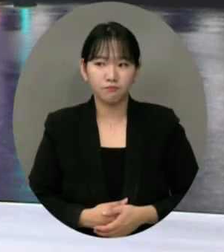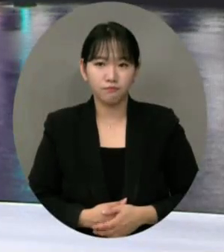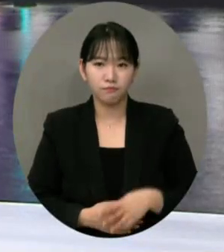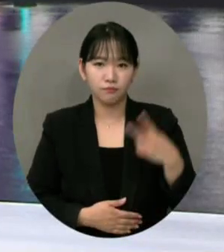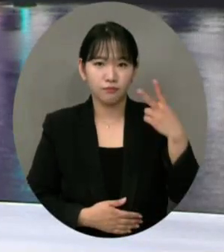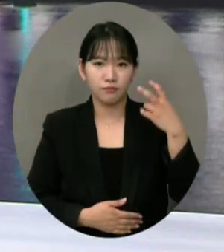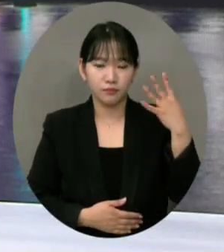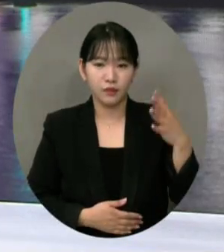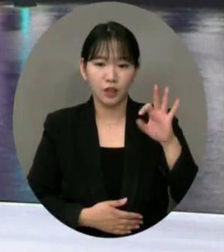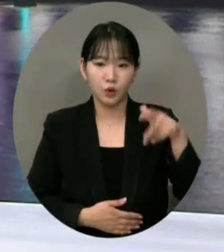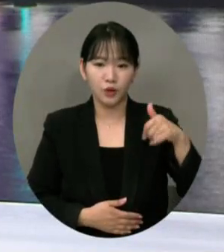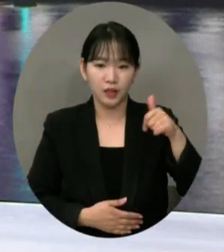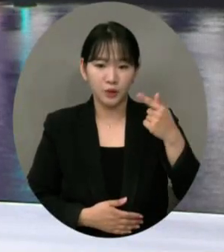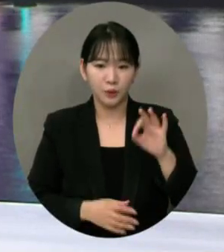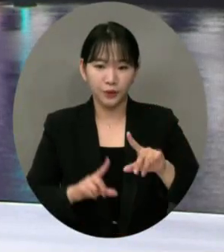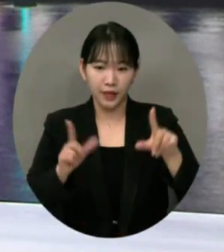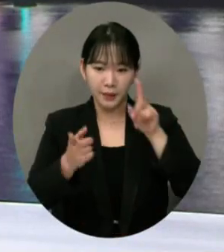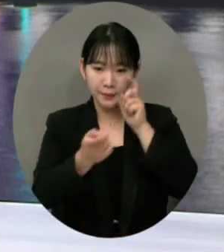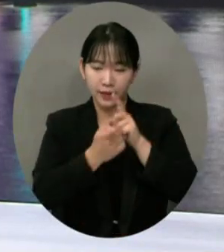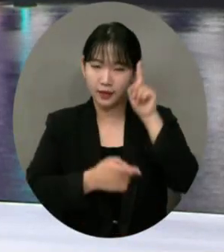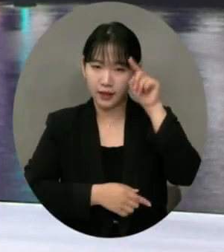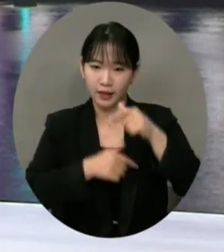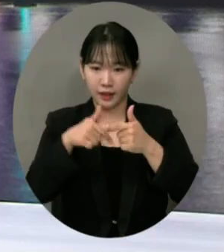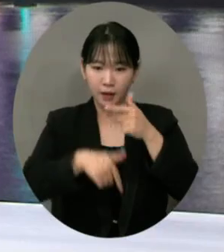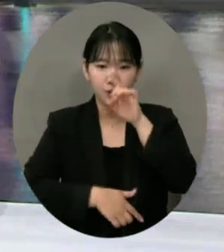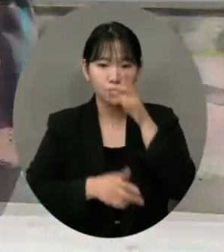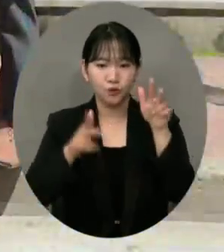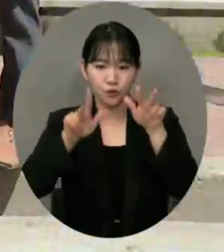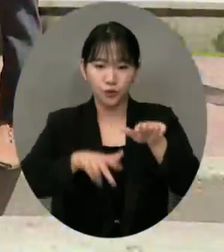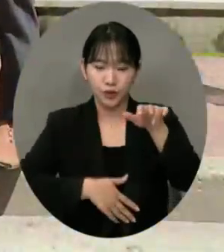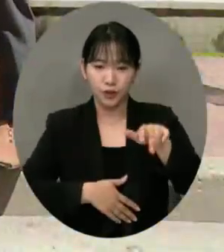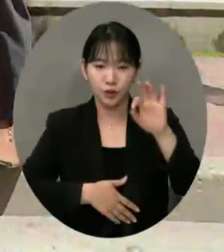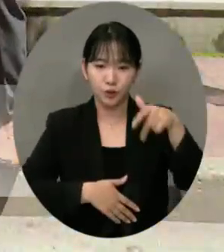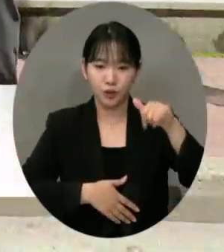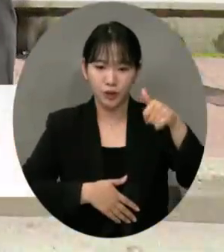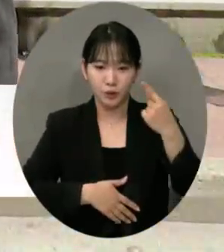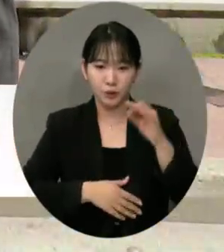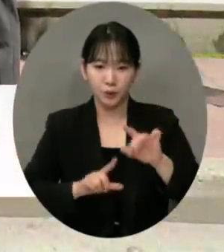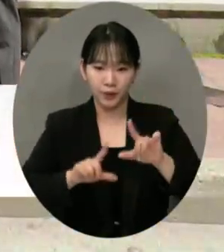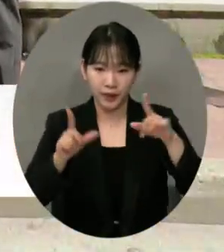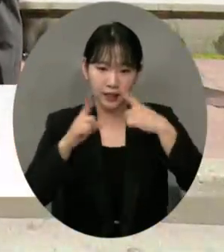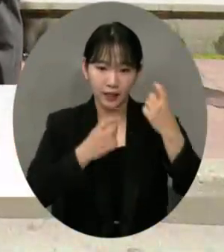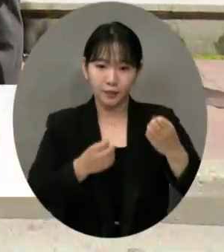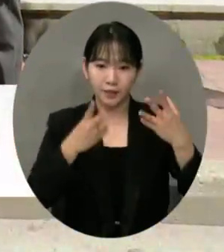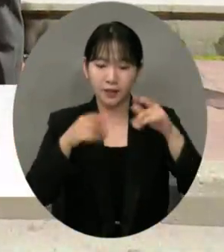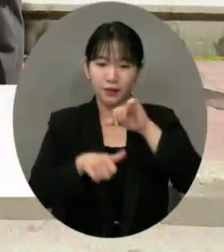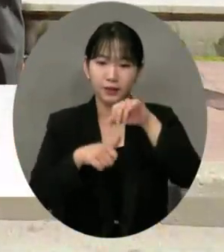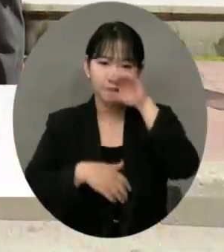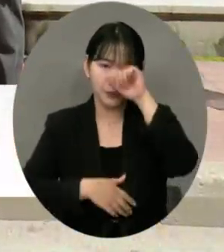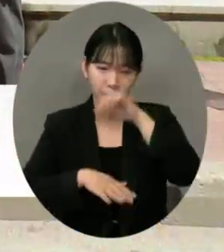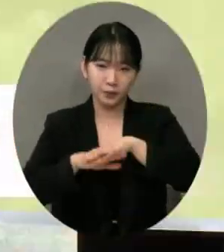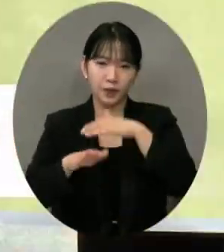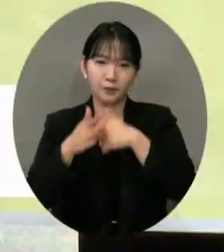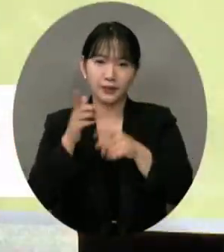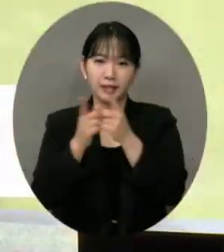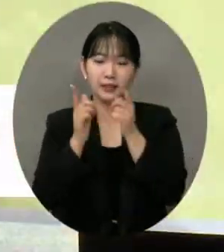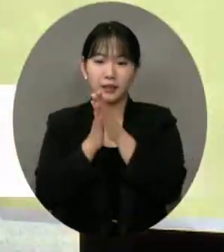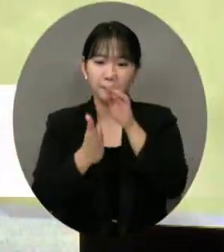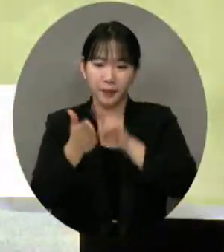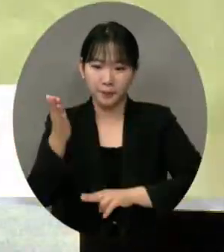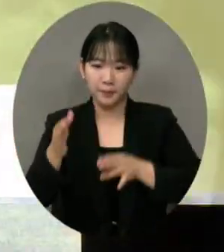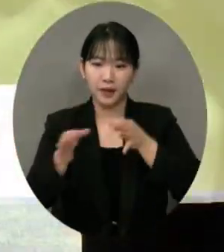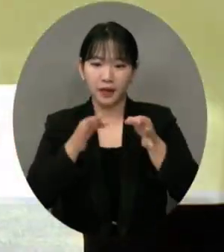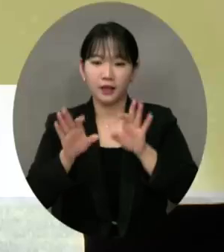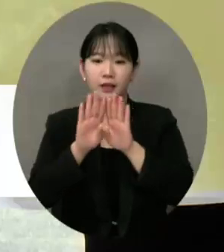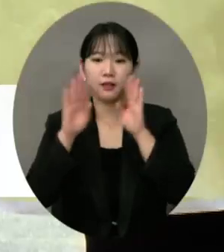이선 입사 유기농 대의를 맞아 내일 남학 중앙공원에서 유기농 대이 기념식과 친환경 농산물 직거래 장터가